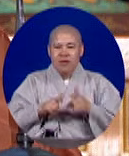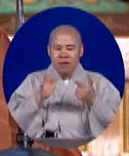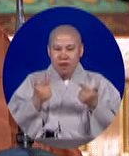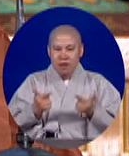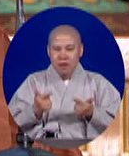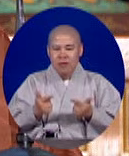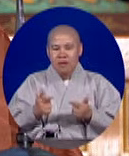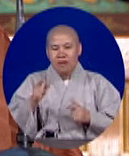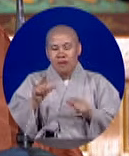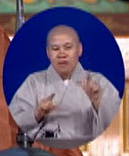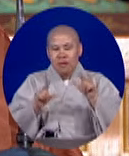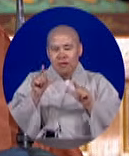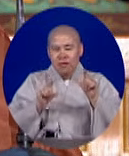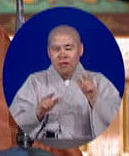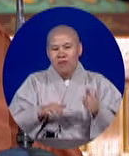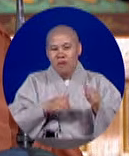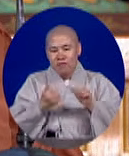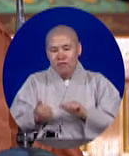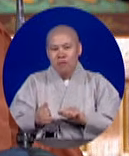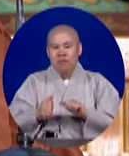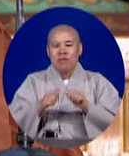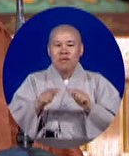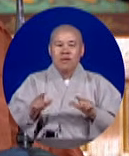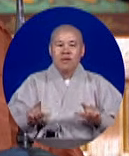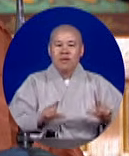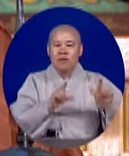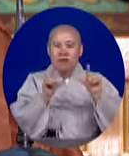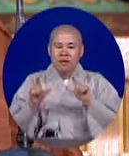상태에서 죽고 사는 것을